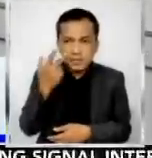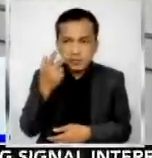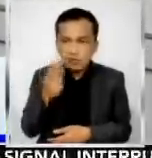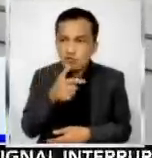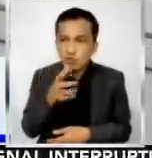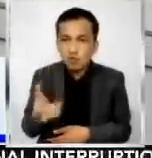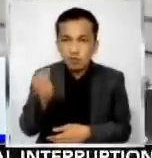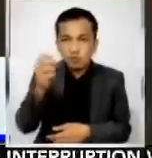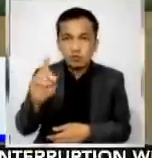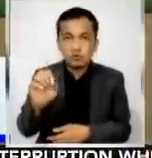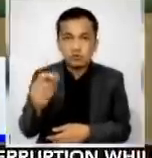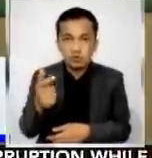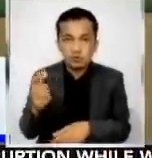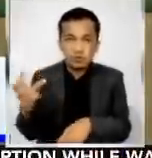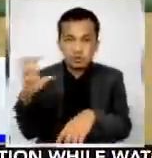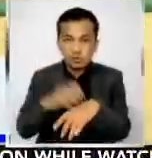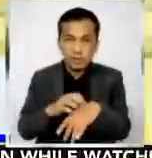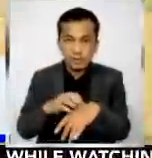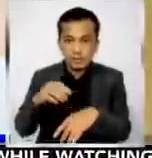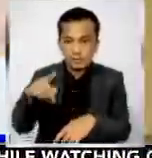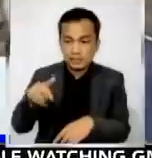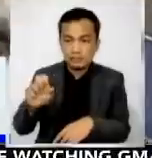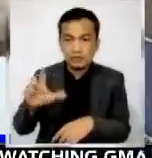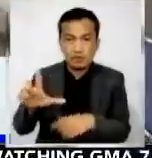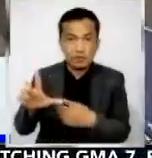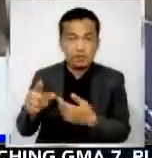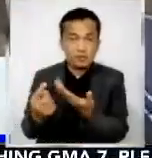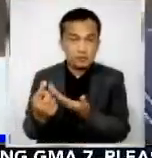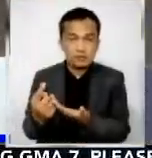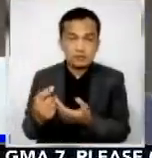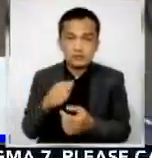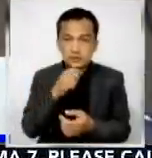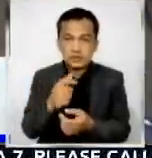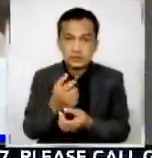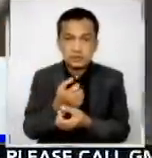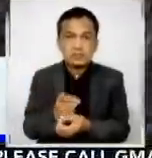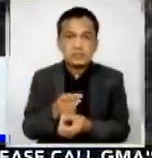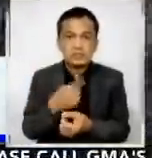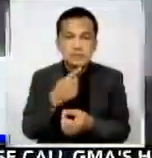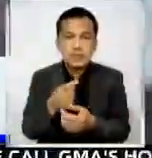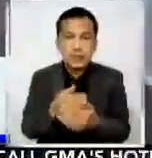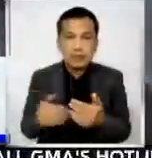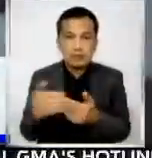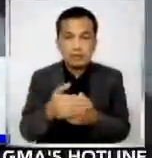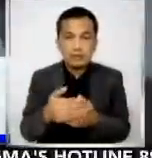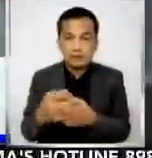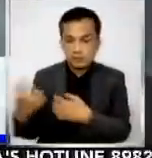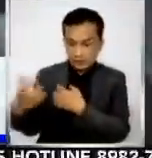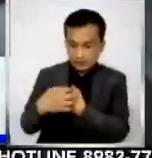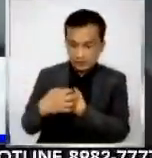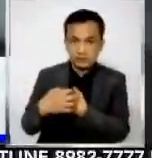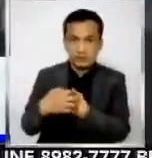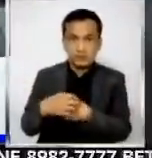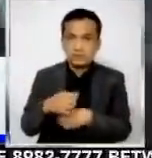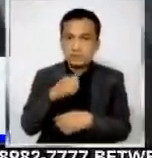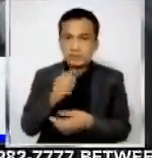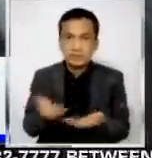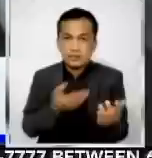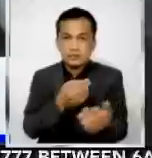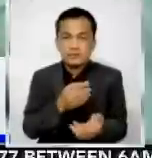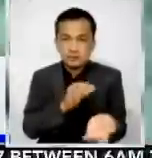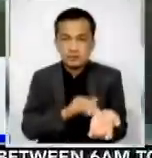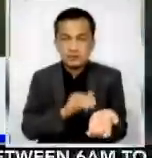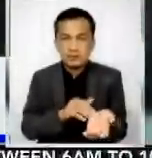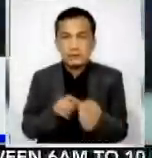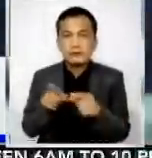hinihinalang kumagat kay Paul. Kapag hindi naagapan ang kagat ng aso o iba pang hayop, ganito ang posibleng sapitin ng